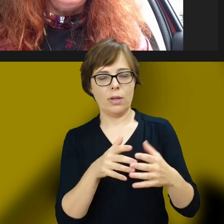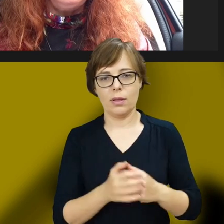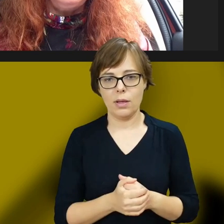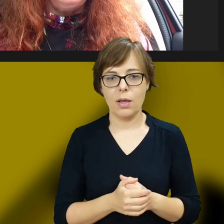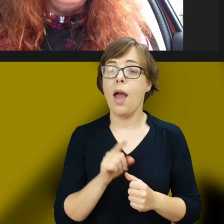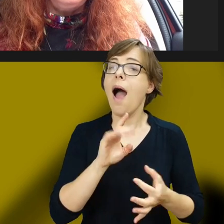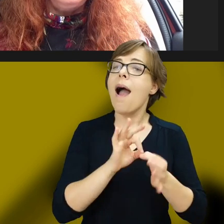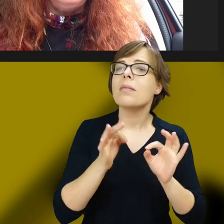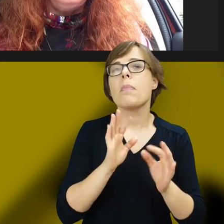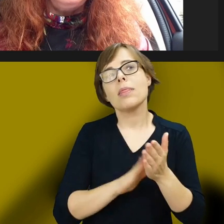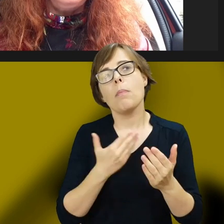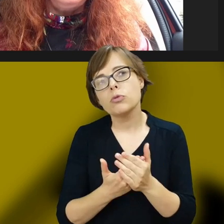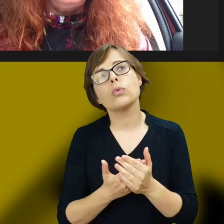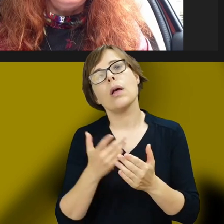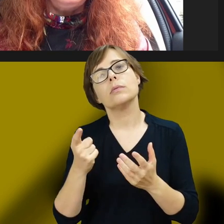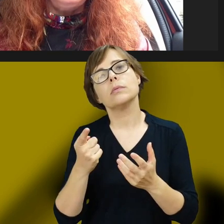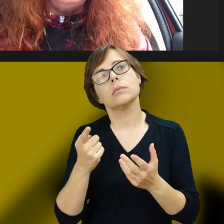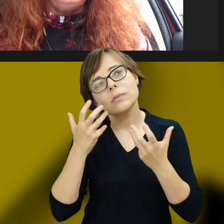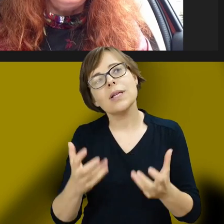i sądownictwa, to